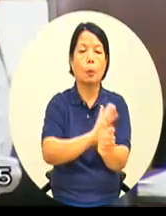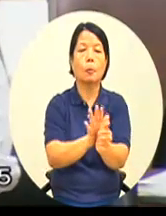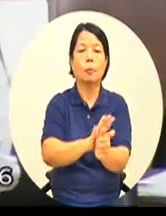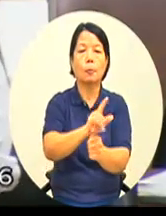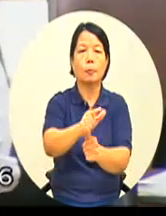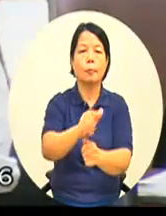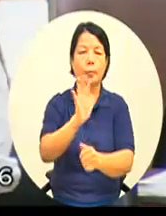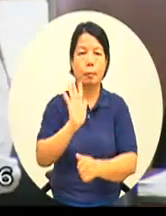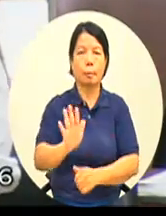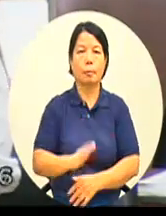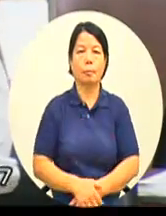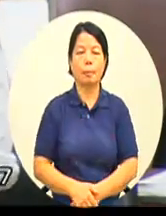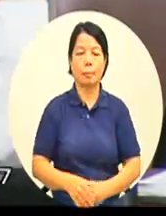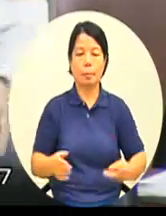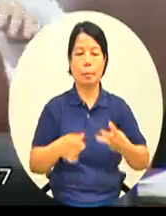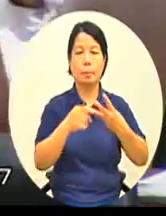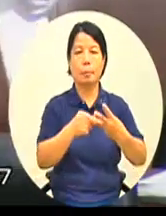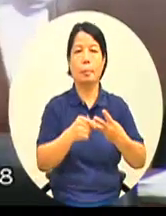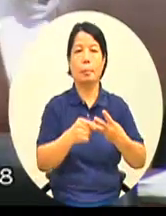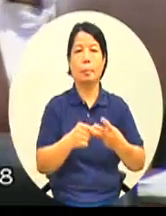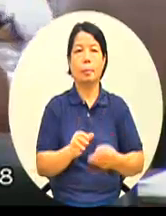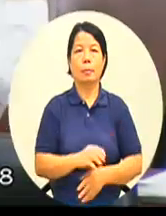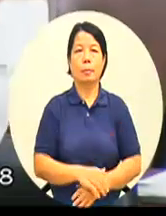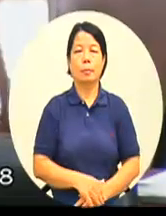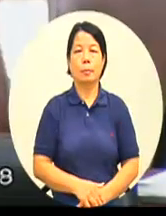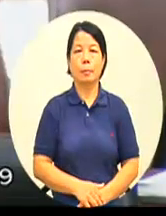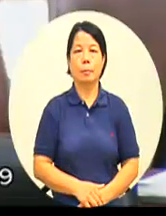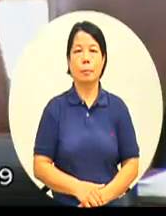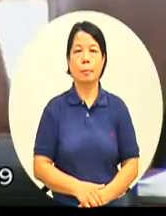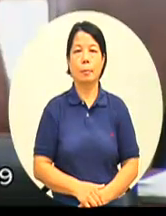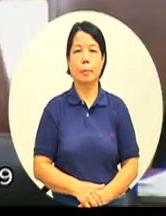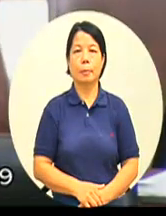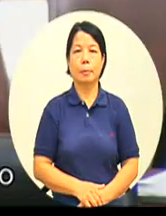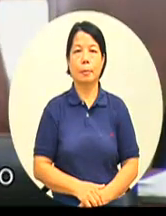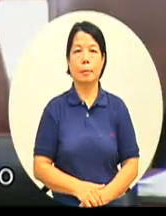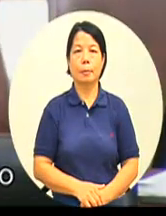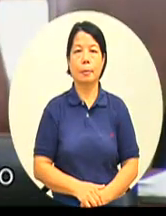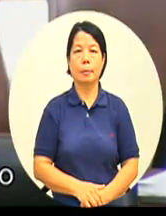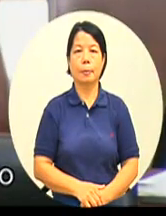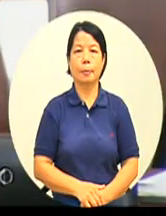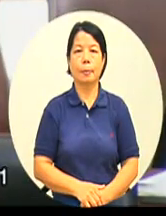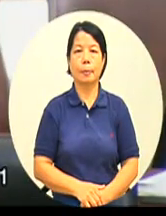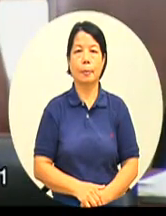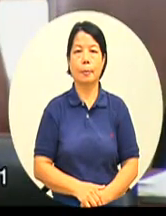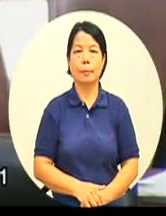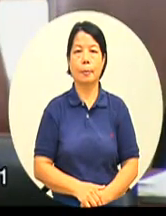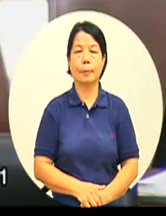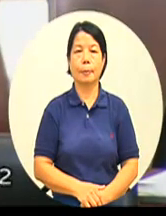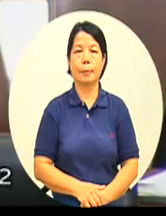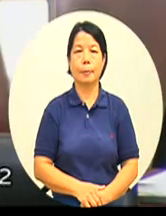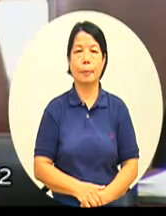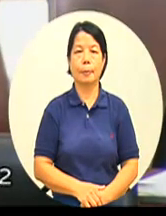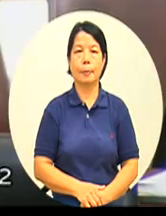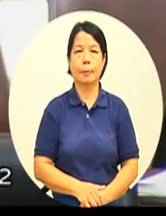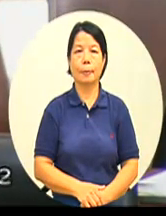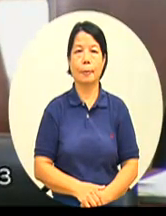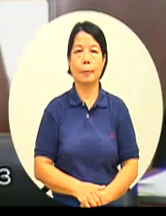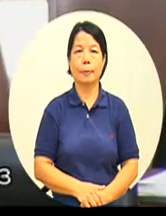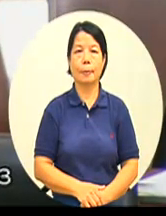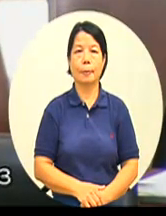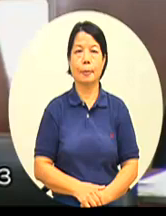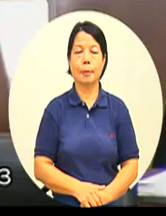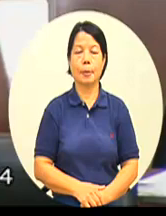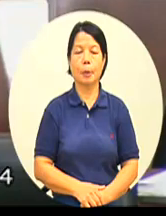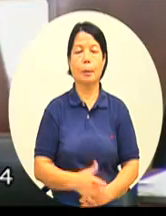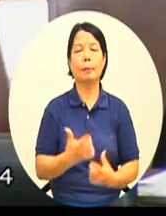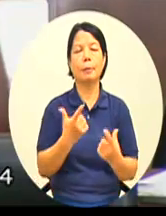那第三大项吼，我刚刚讲的吼，第三大项就是说，还是人力的